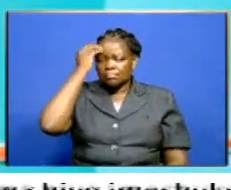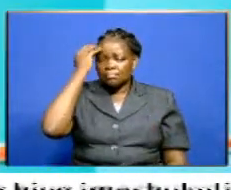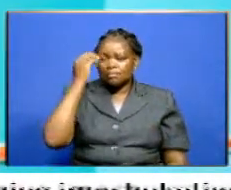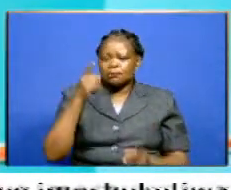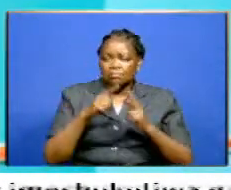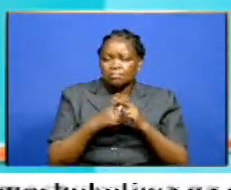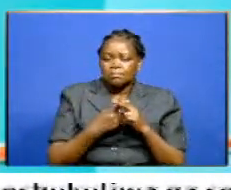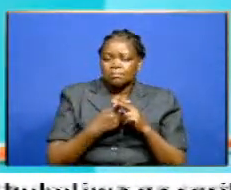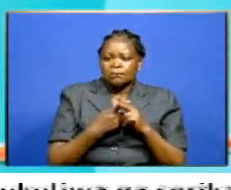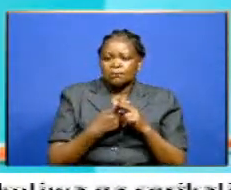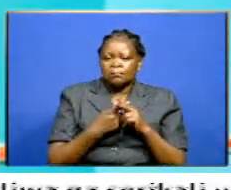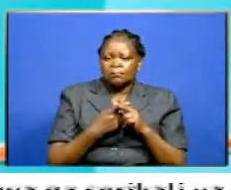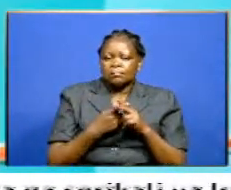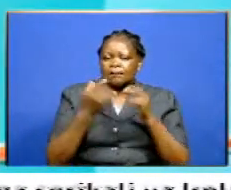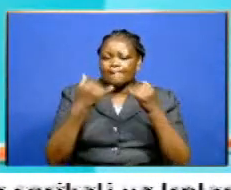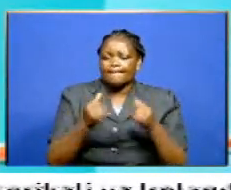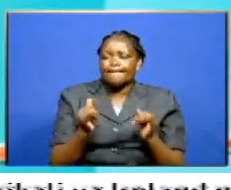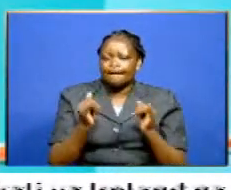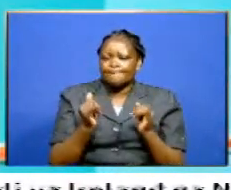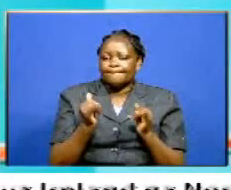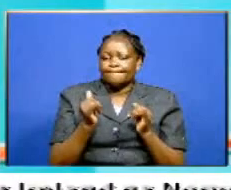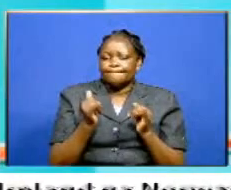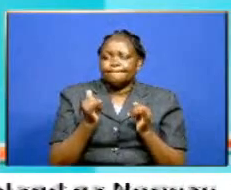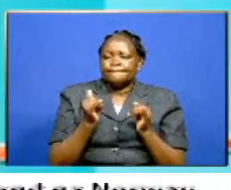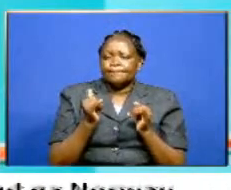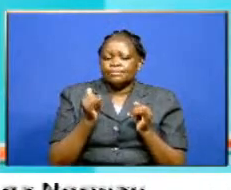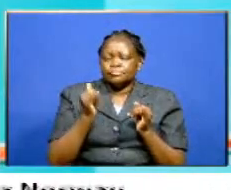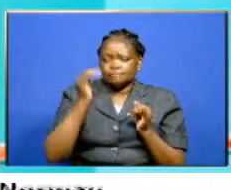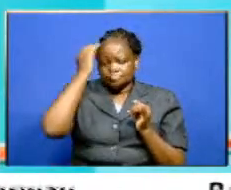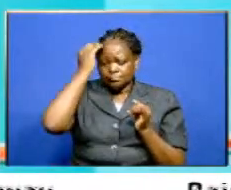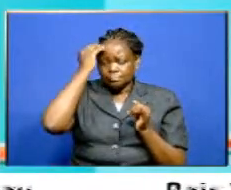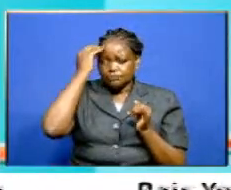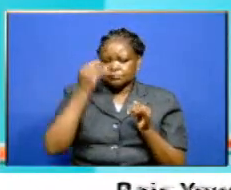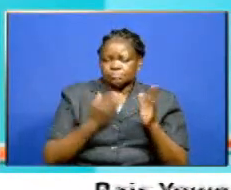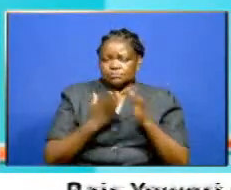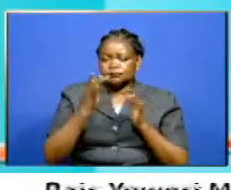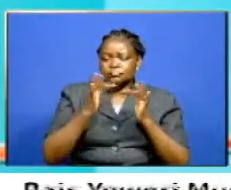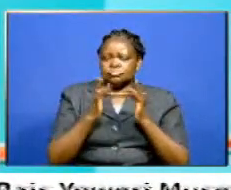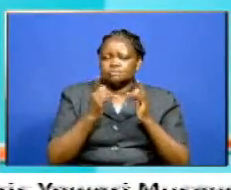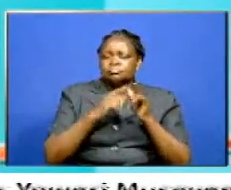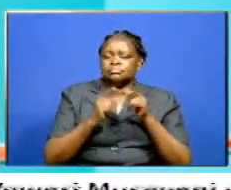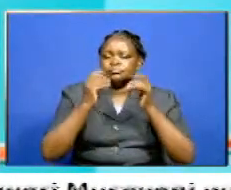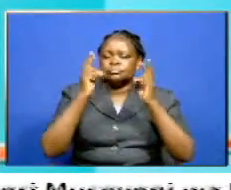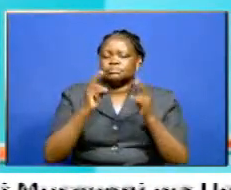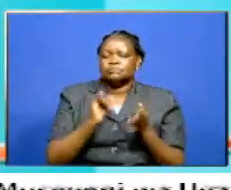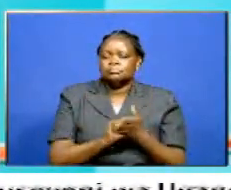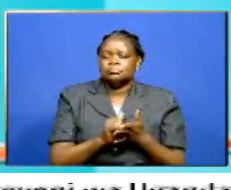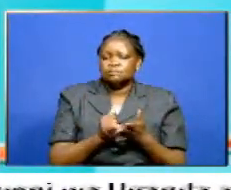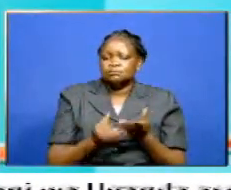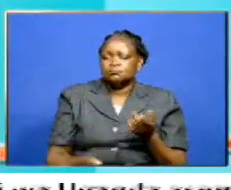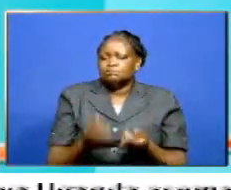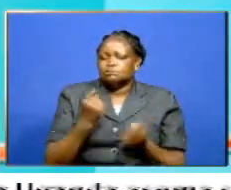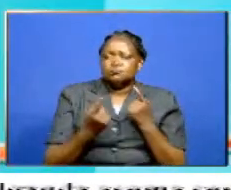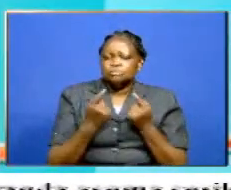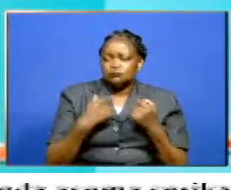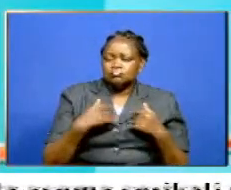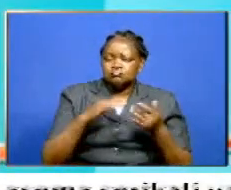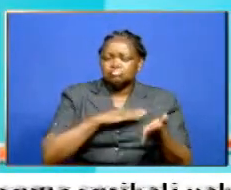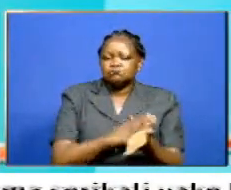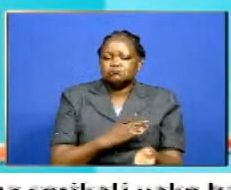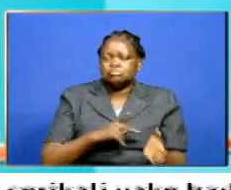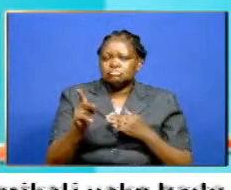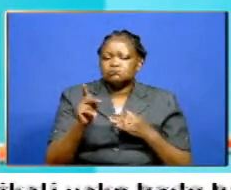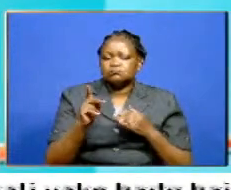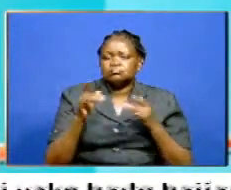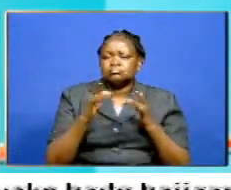wameanza kutekeleza masomo yao kwa njia ya mtandaoni. Na kuna maswala ambayo yanaibuka ya kwamba maybe hawana uwezo wa kununua